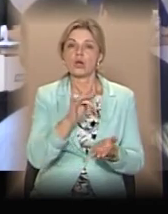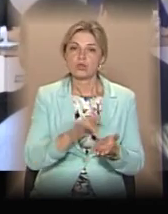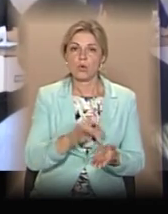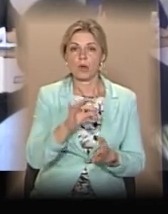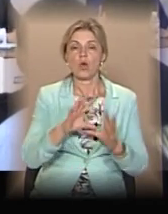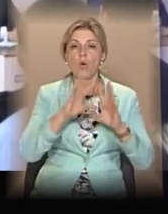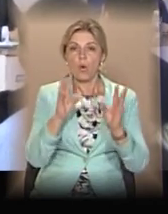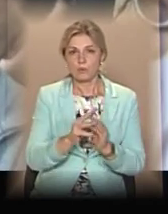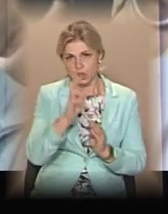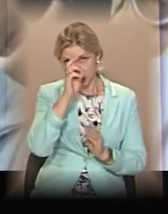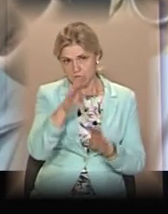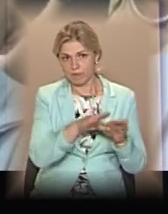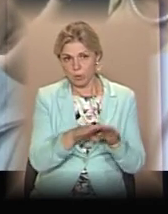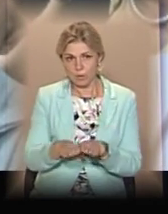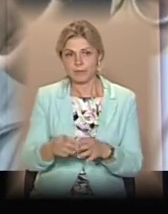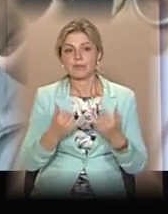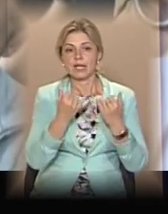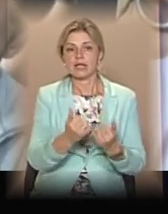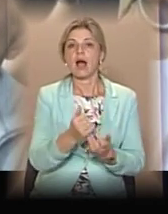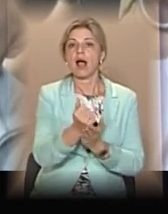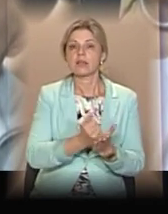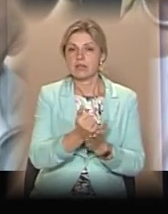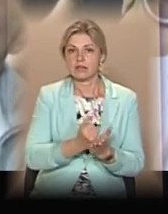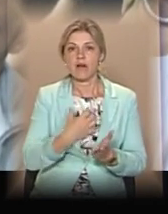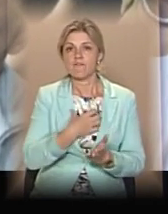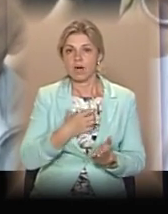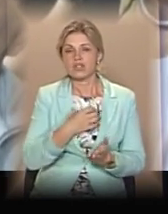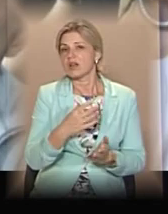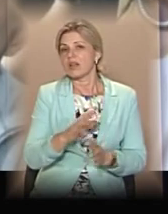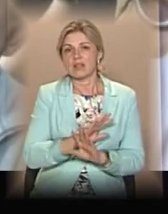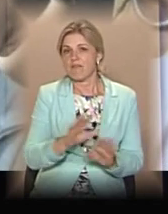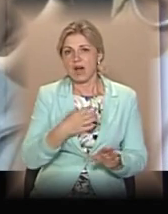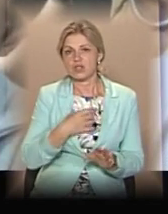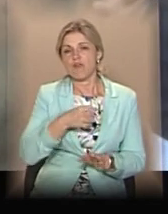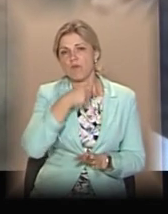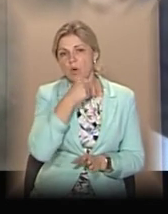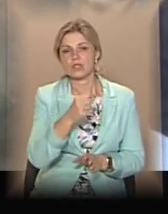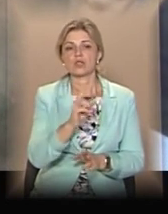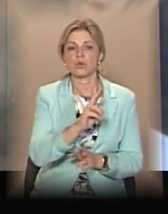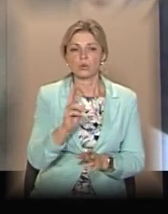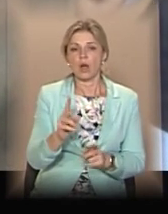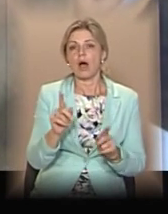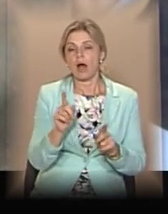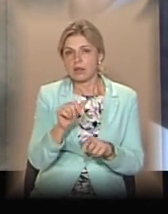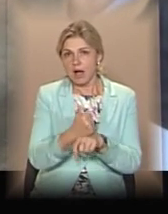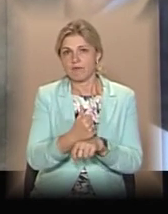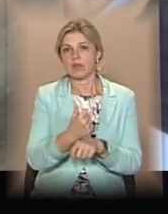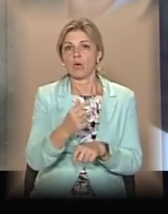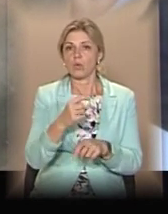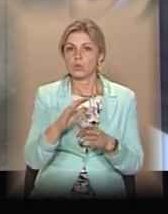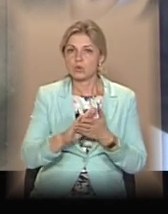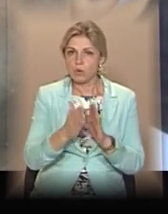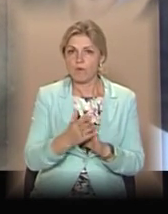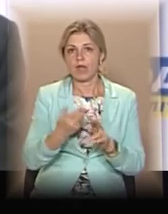і на загальнодержавному рівні. Для потенційних кандидатів не грали роль стать, вік, рівень достатку чи освіта. Головна передумова висування –